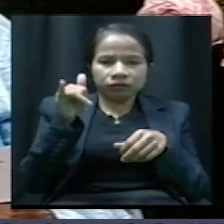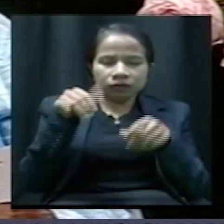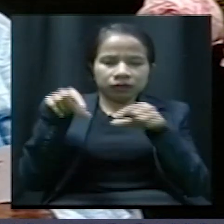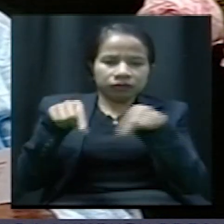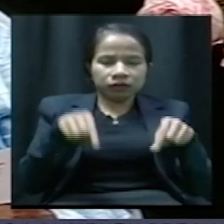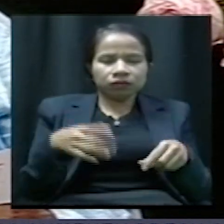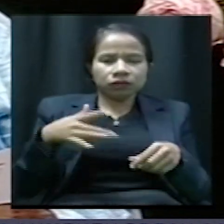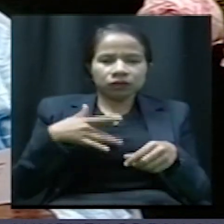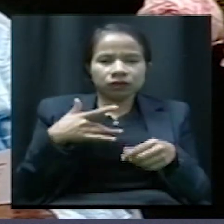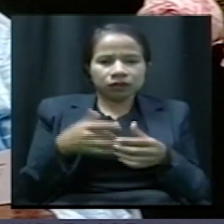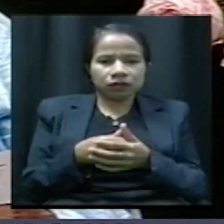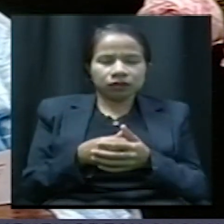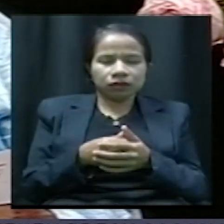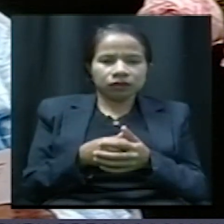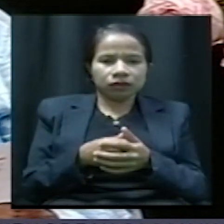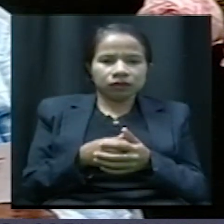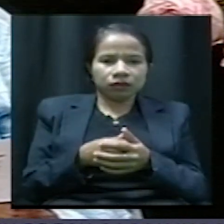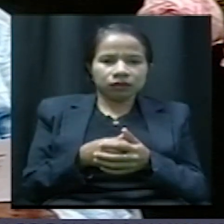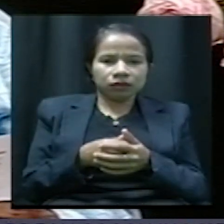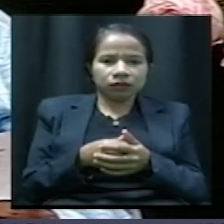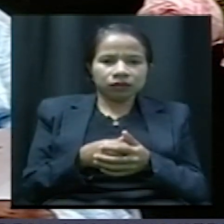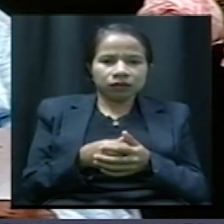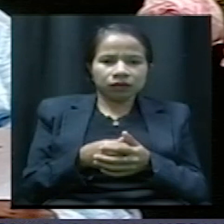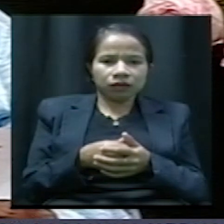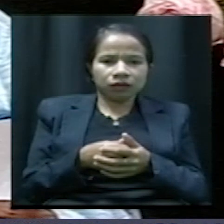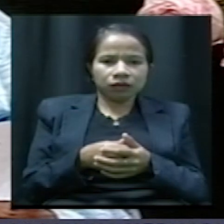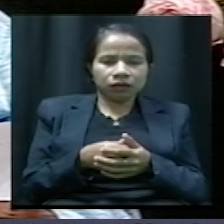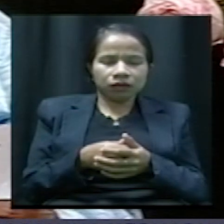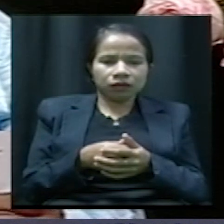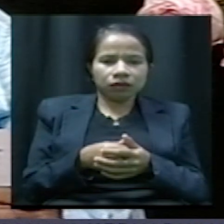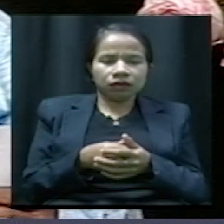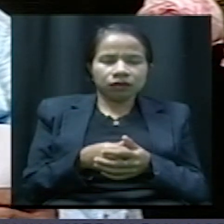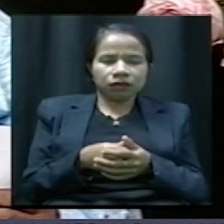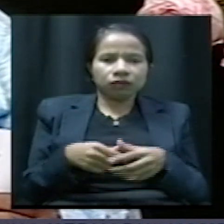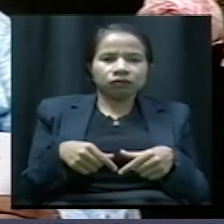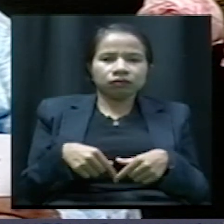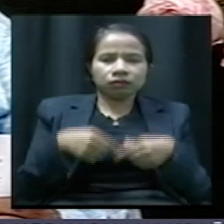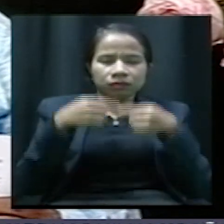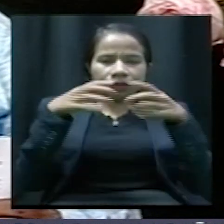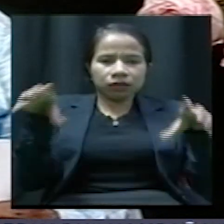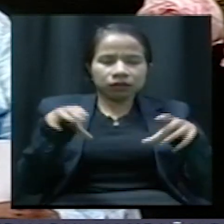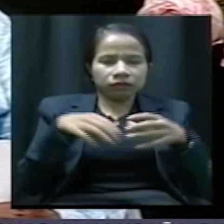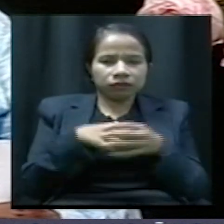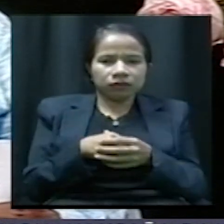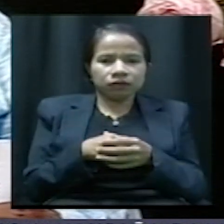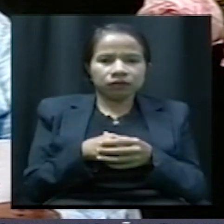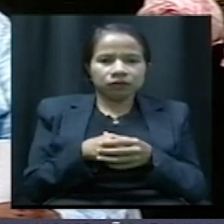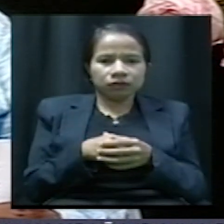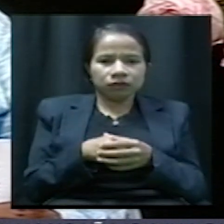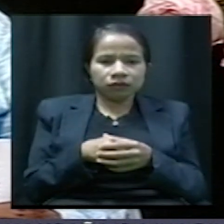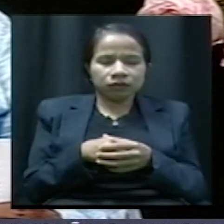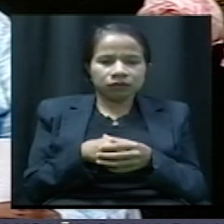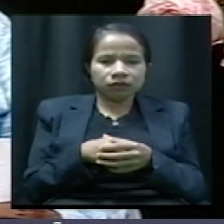sinti livre problema aplika waga rumas ne be ma iha depois public transport ne tem que